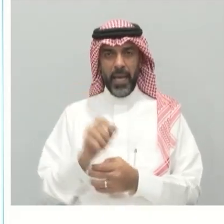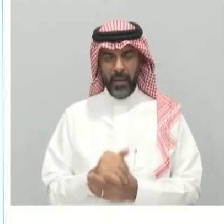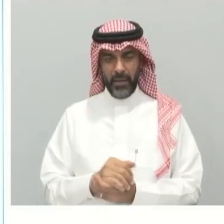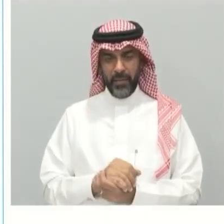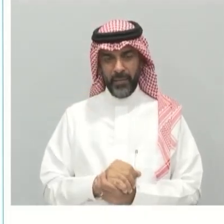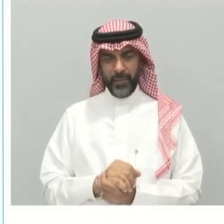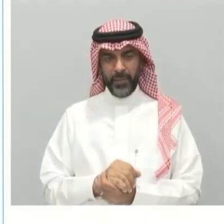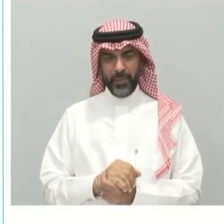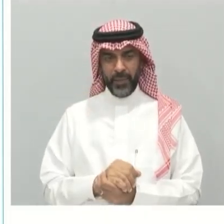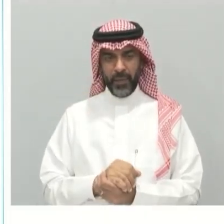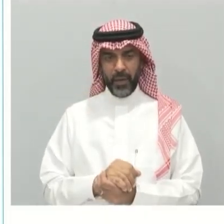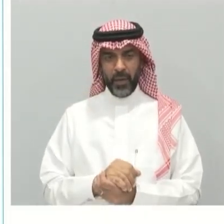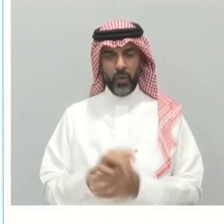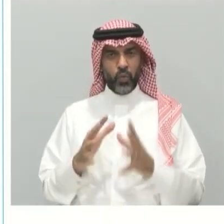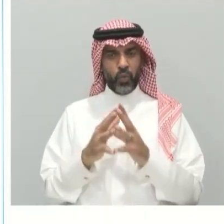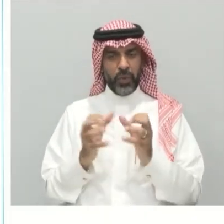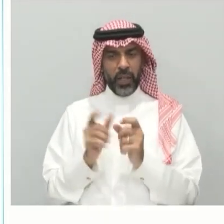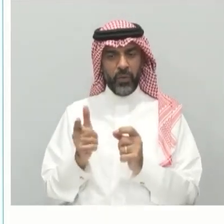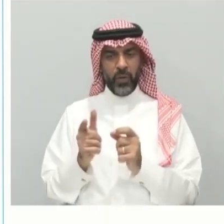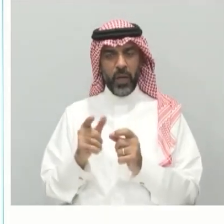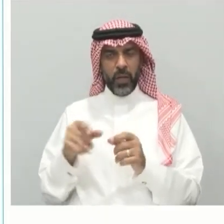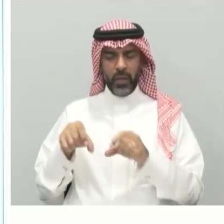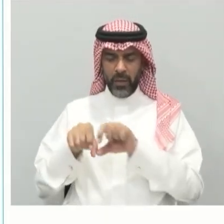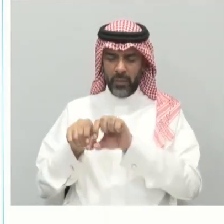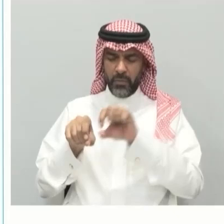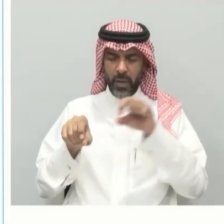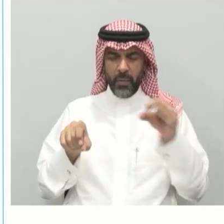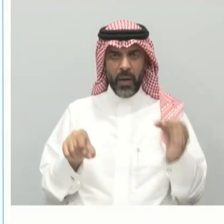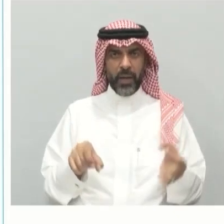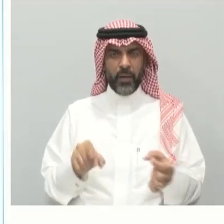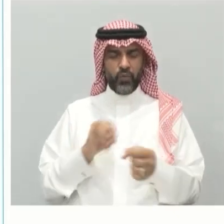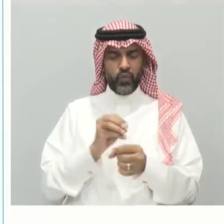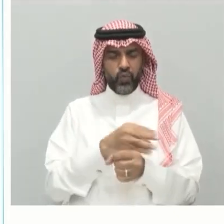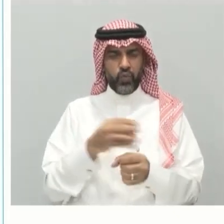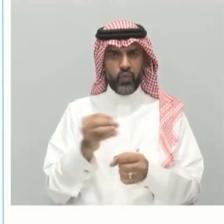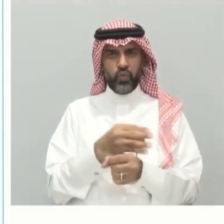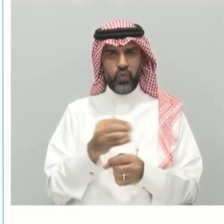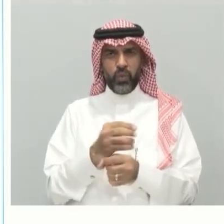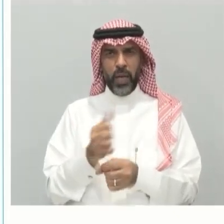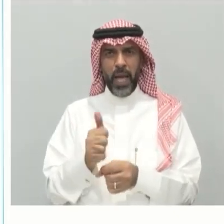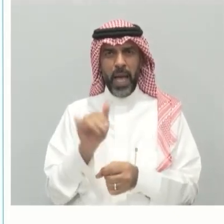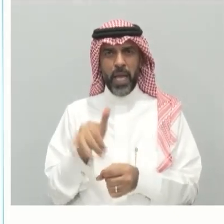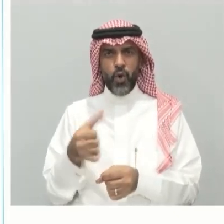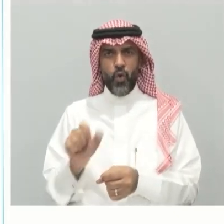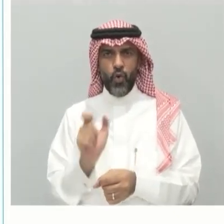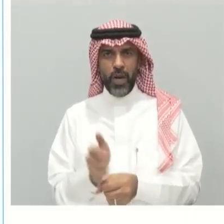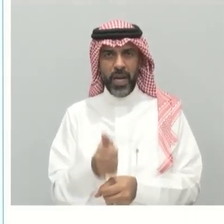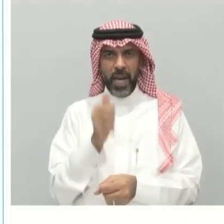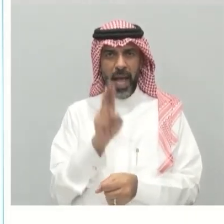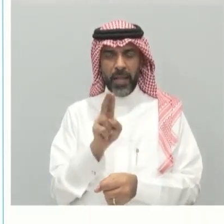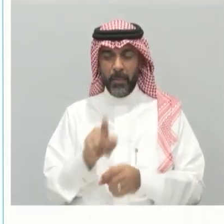الملحيه وتعريفها انها هي ممر لتدفق الايونات من جهه لاخرى بمعنى